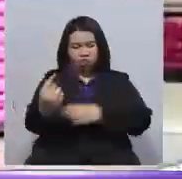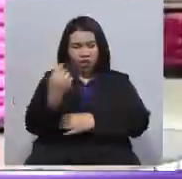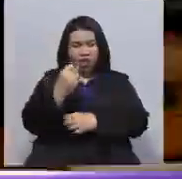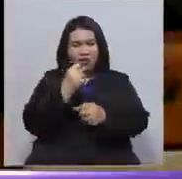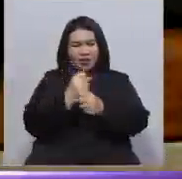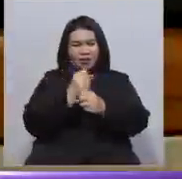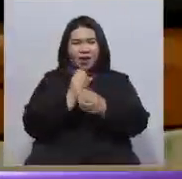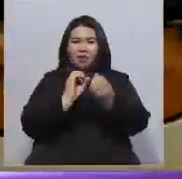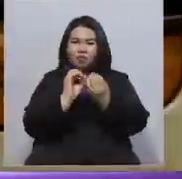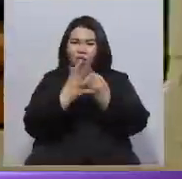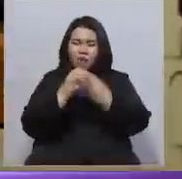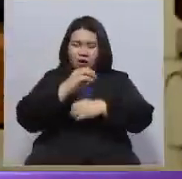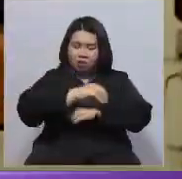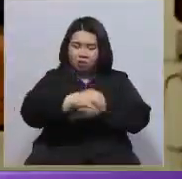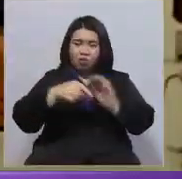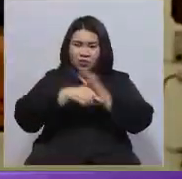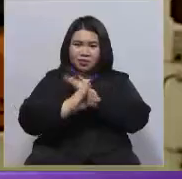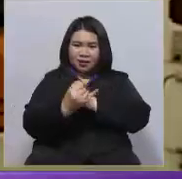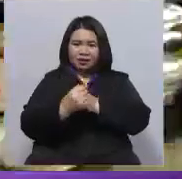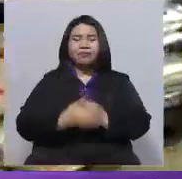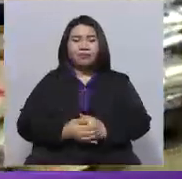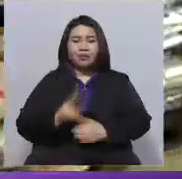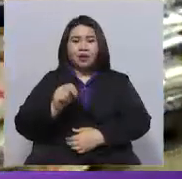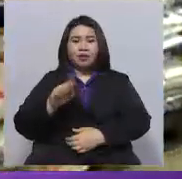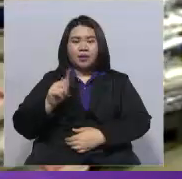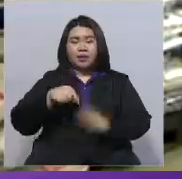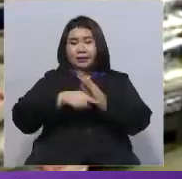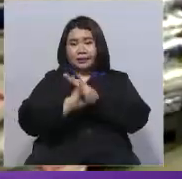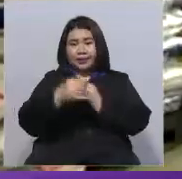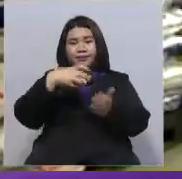ำสวนผลไม้ของจังหวัดจันทบุรี NBT จันทบุรีรายงาน